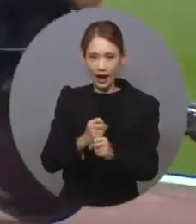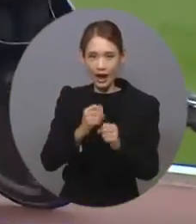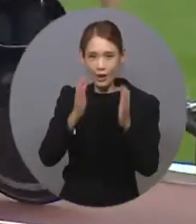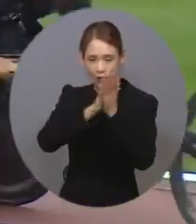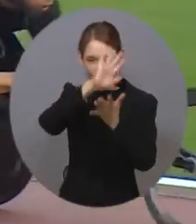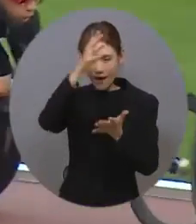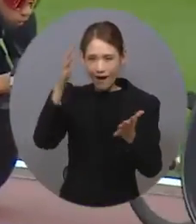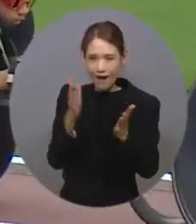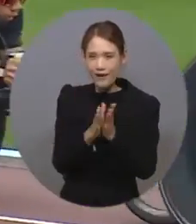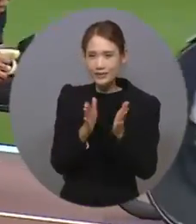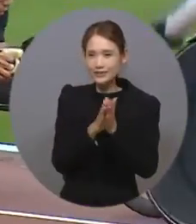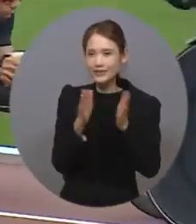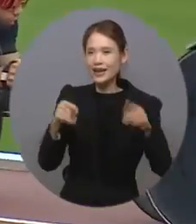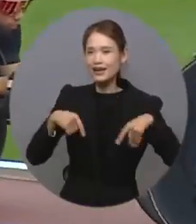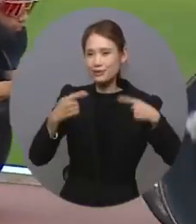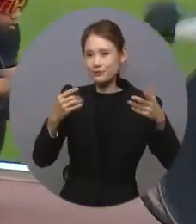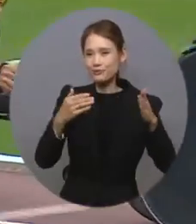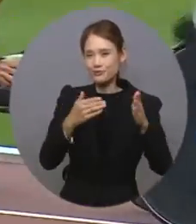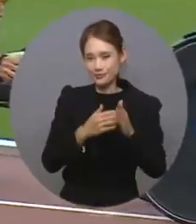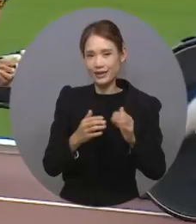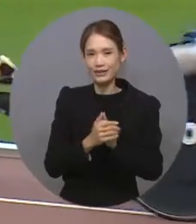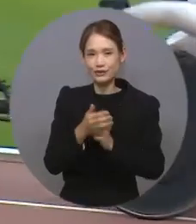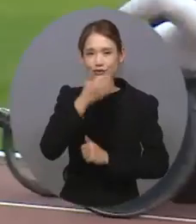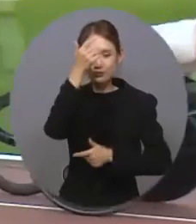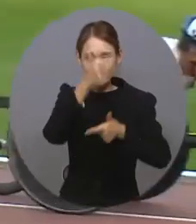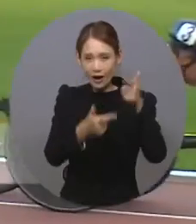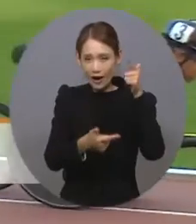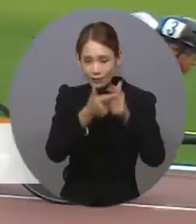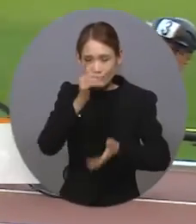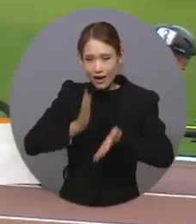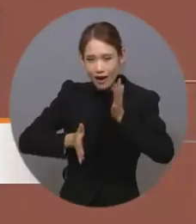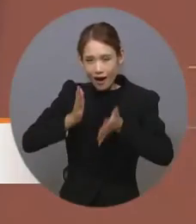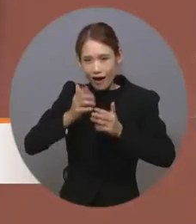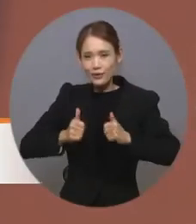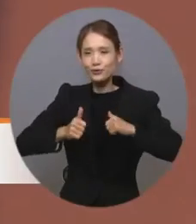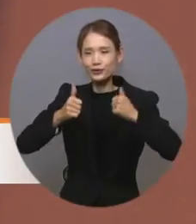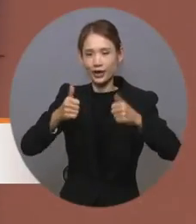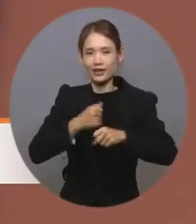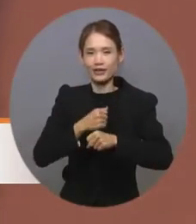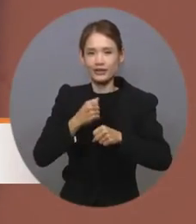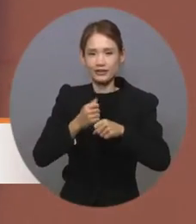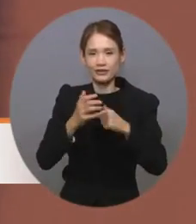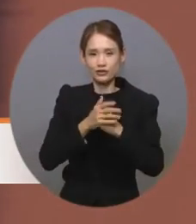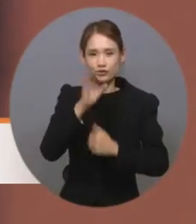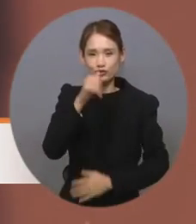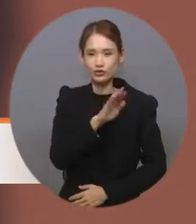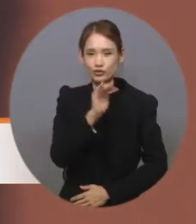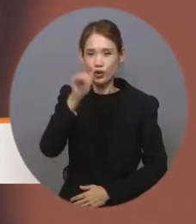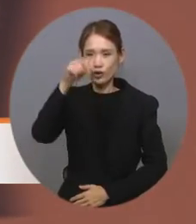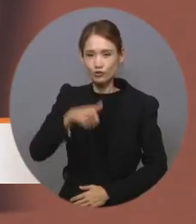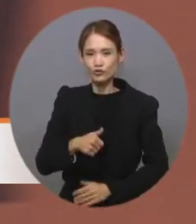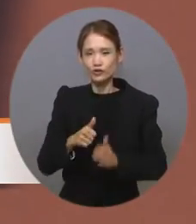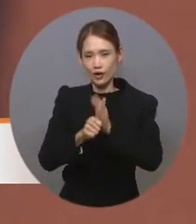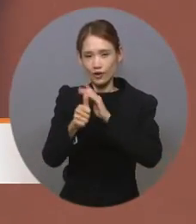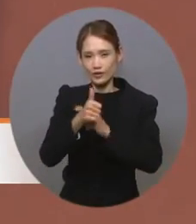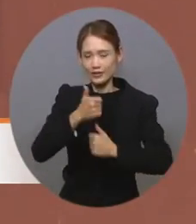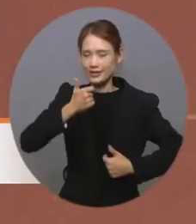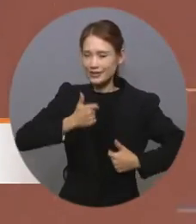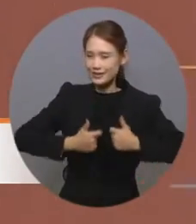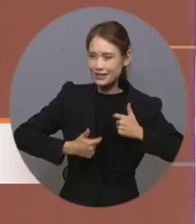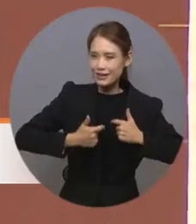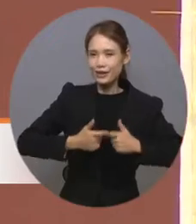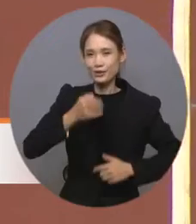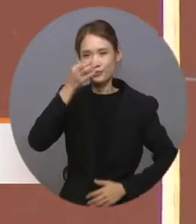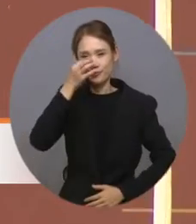데뷔전을 마쳤습니다. 꿈나무들의 레이스에 휠체어 육상 국가대표 유병원 선수는 기쁨의 눈길을